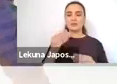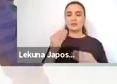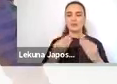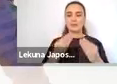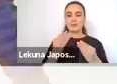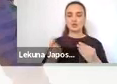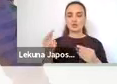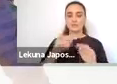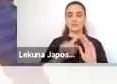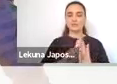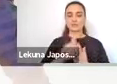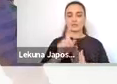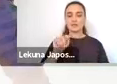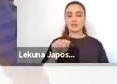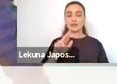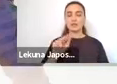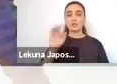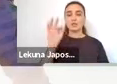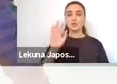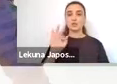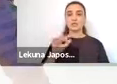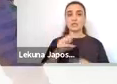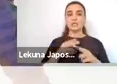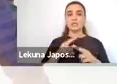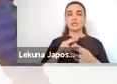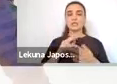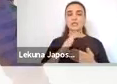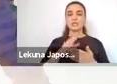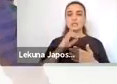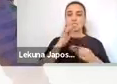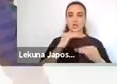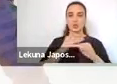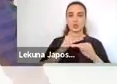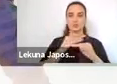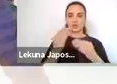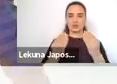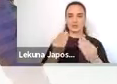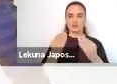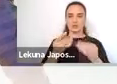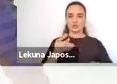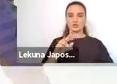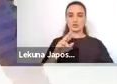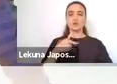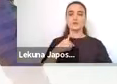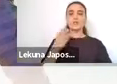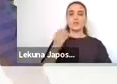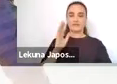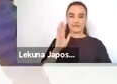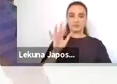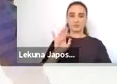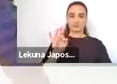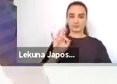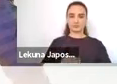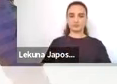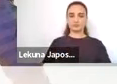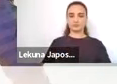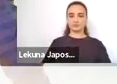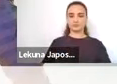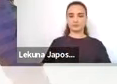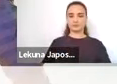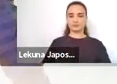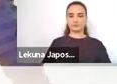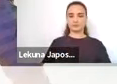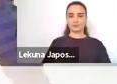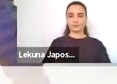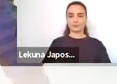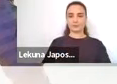შემოდის ძირითადად და ხშირად ეს არის თანატოლებთან თამაში და თანატოლებზე ჩვენ კიდევ ვისაუბრებთ. როდესაც